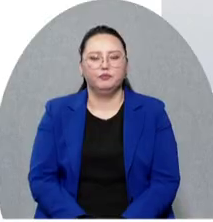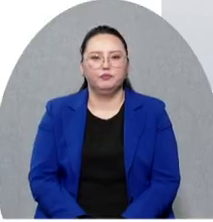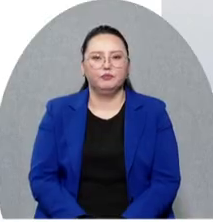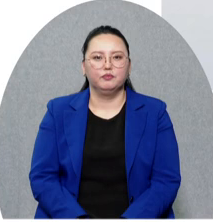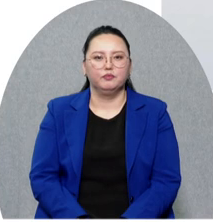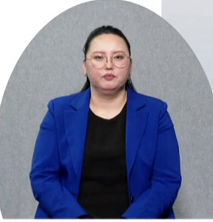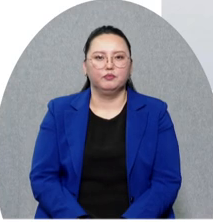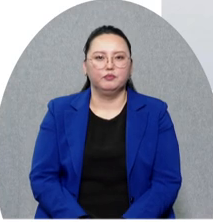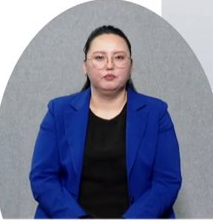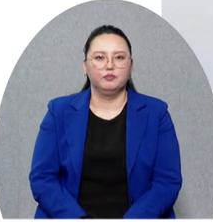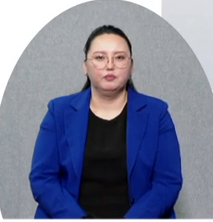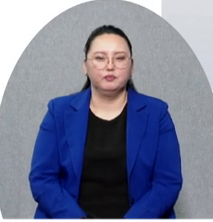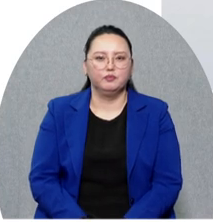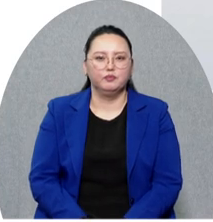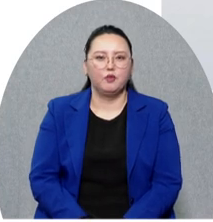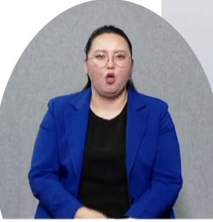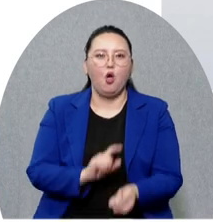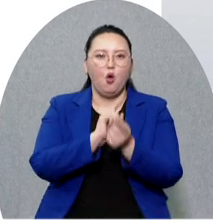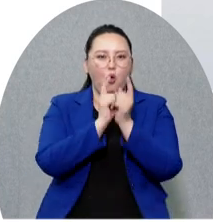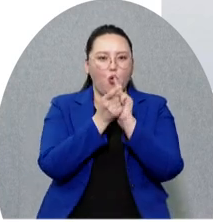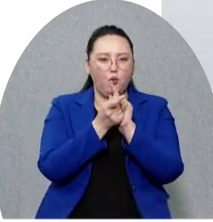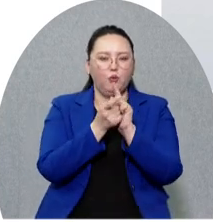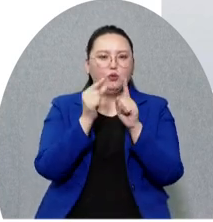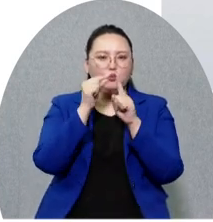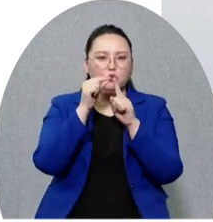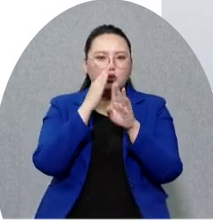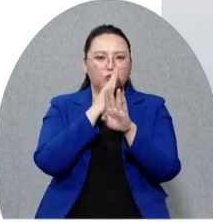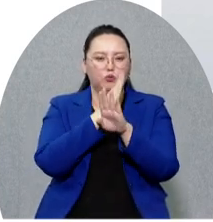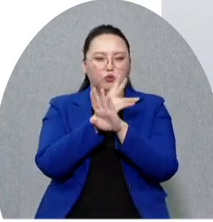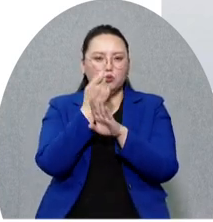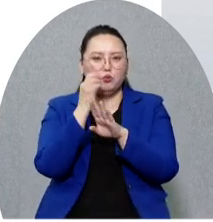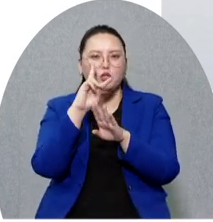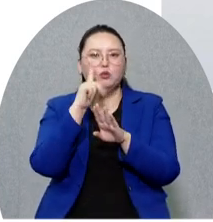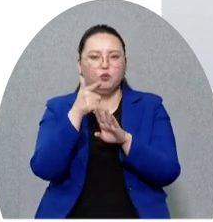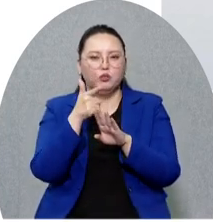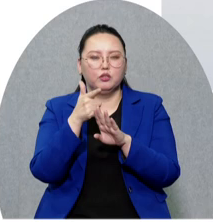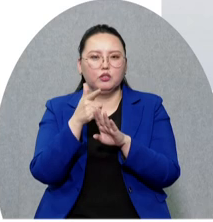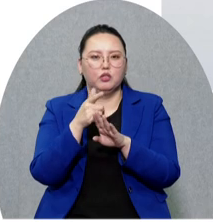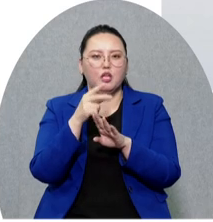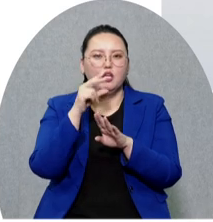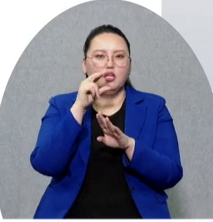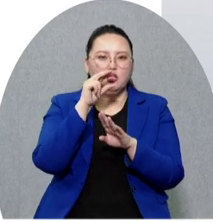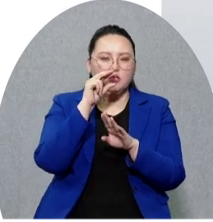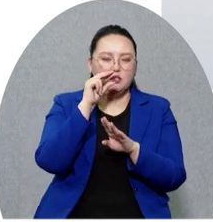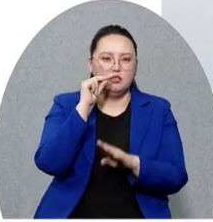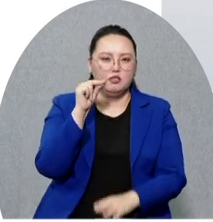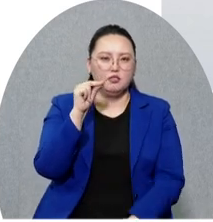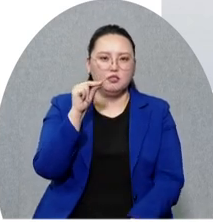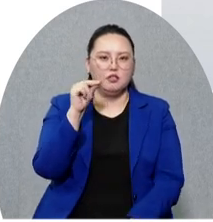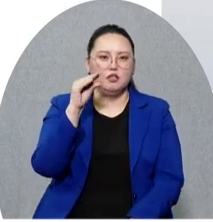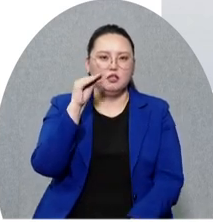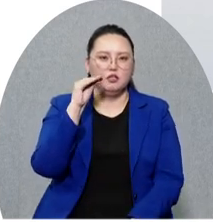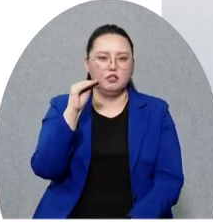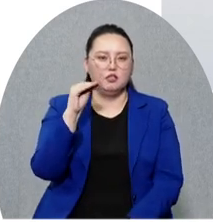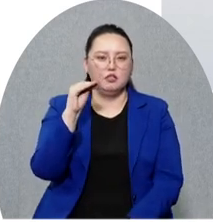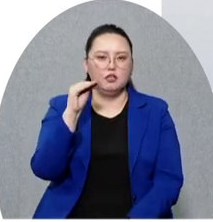Харин навдарсал буюу хувилгах үсгээр төгссөн үйл язгуур үндсэнд жич бусад хот гэж